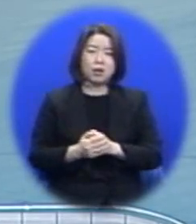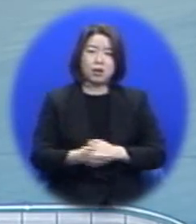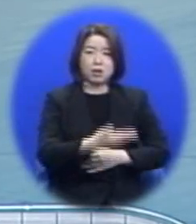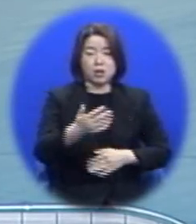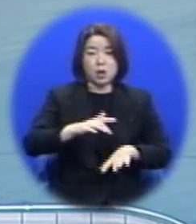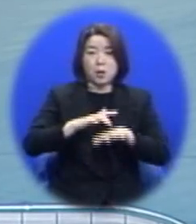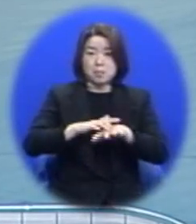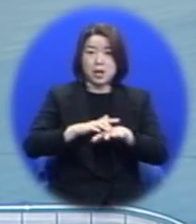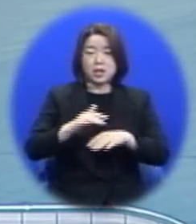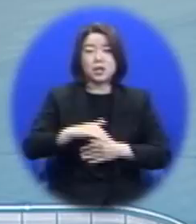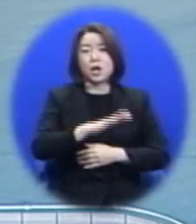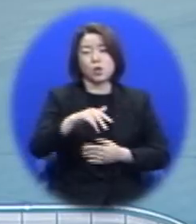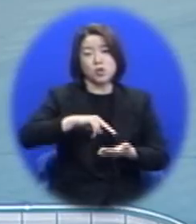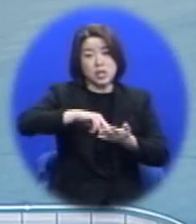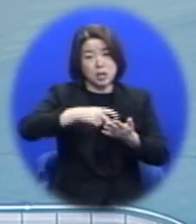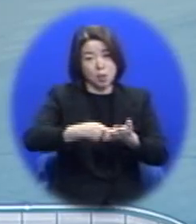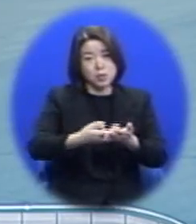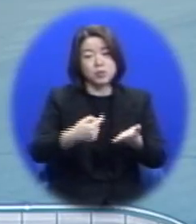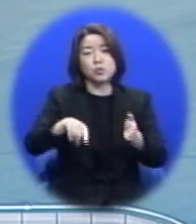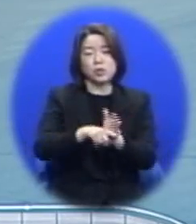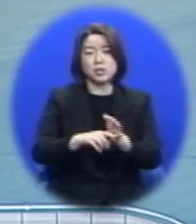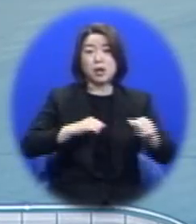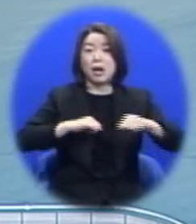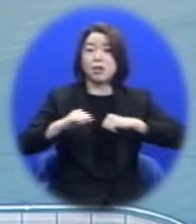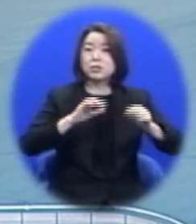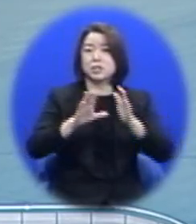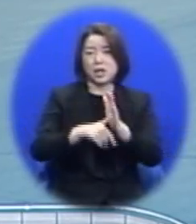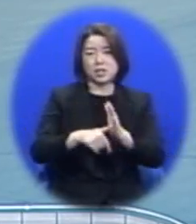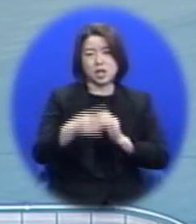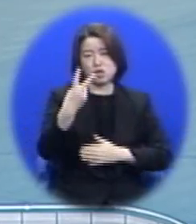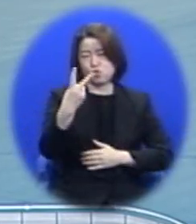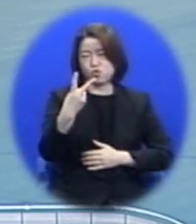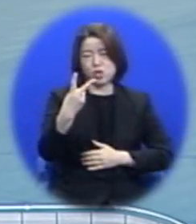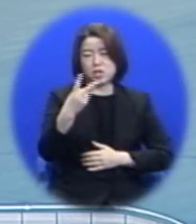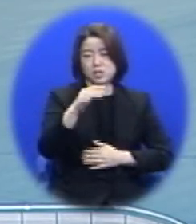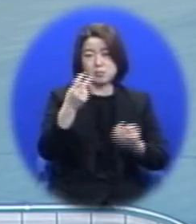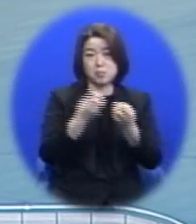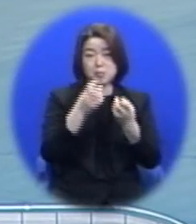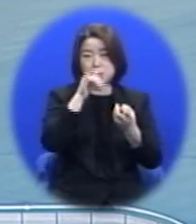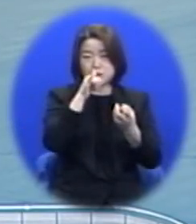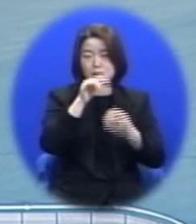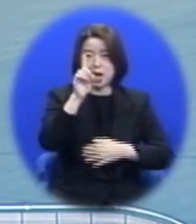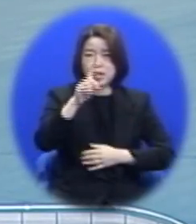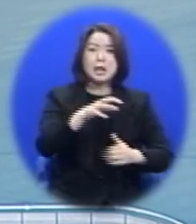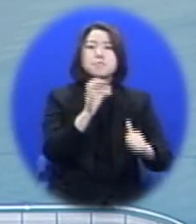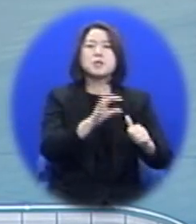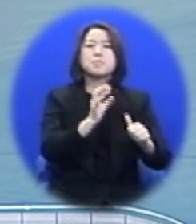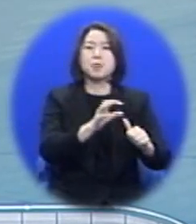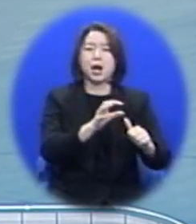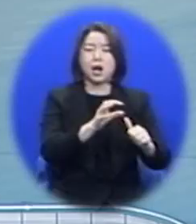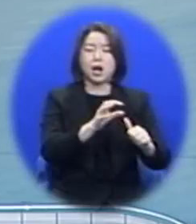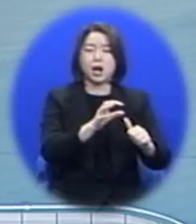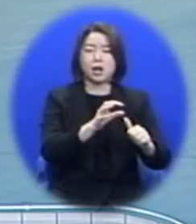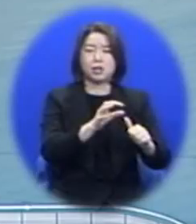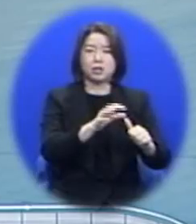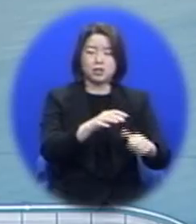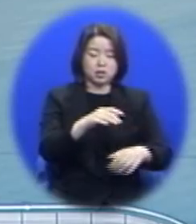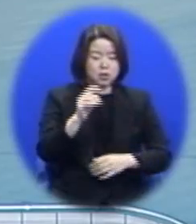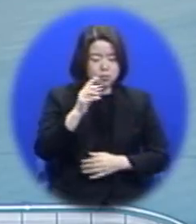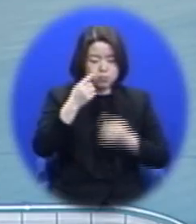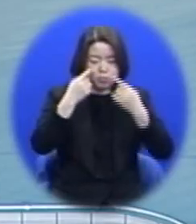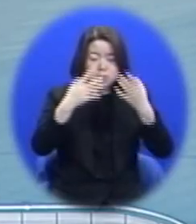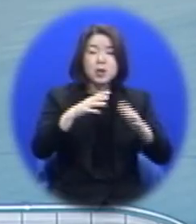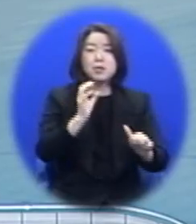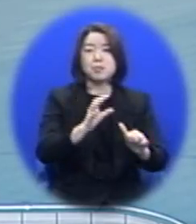우리를 넘어뜨리려고 역사할 때 두 가지 무기가 있는데 하나는 핍박입니다. 분명히 핍박으로